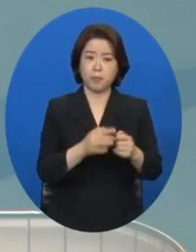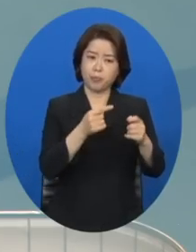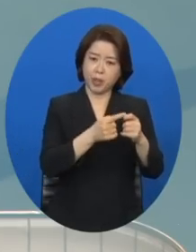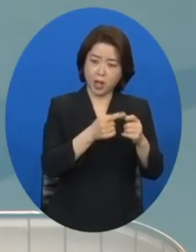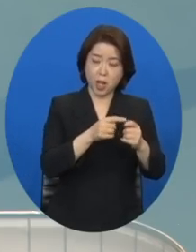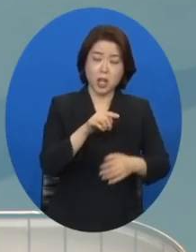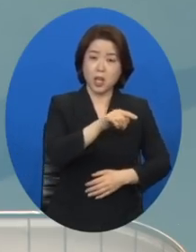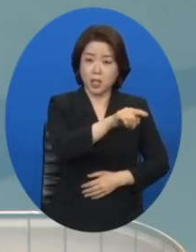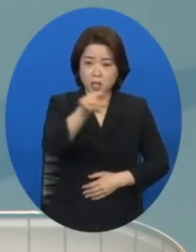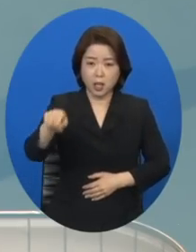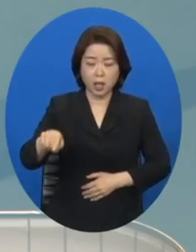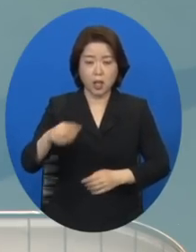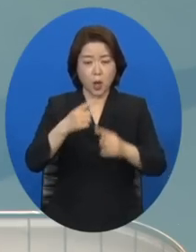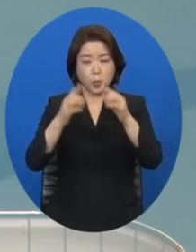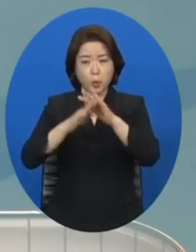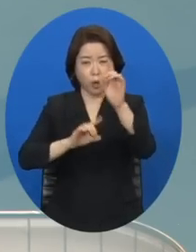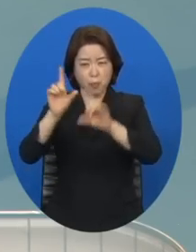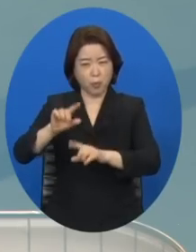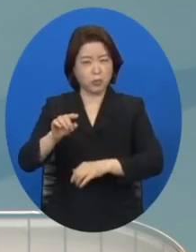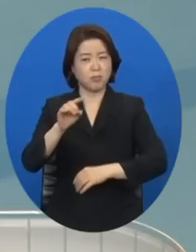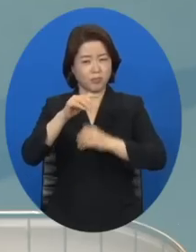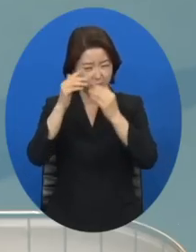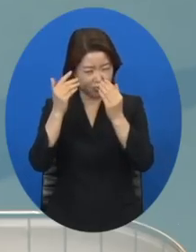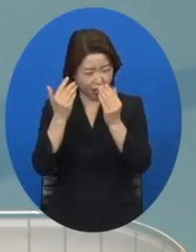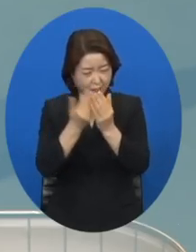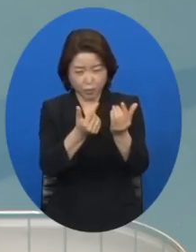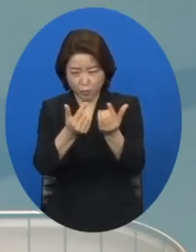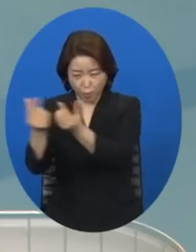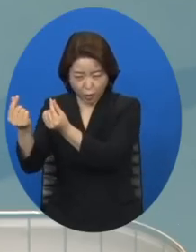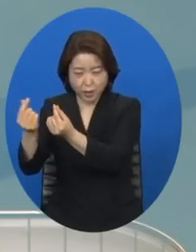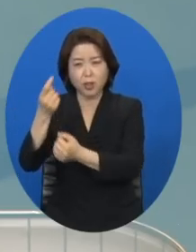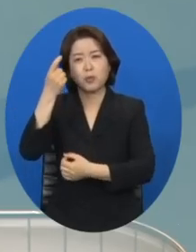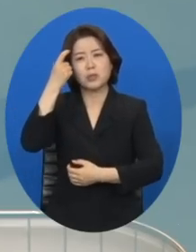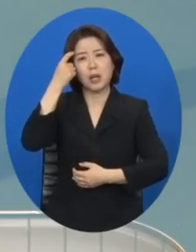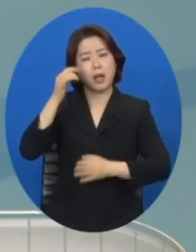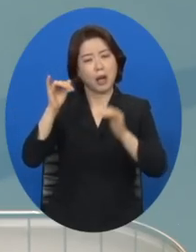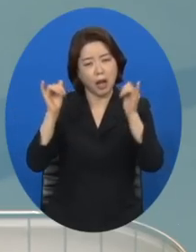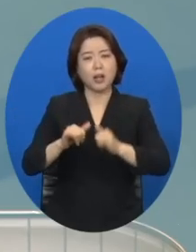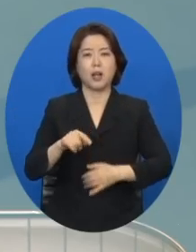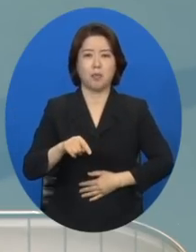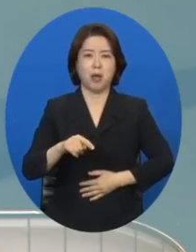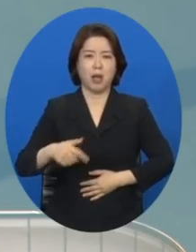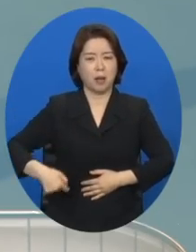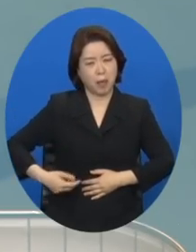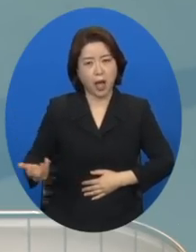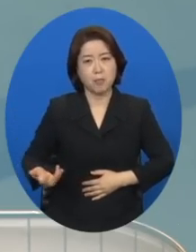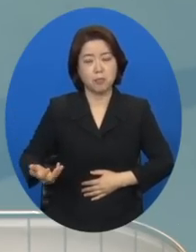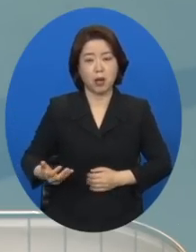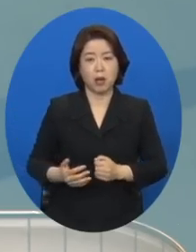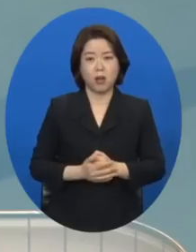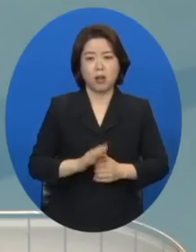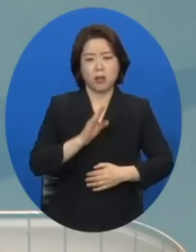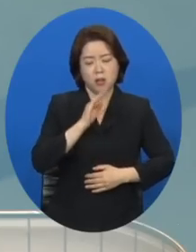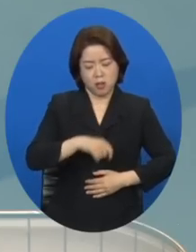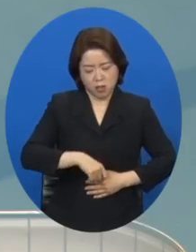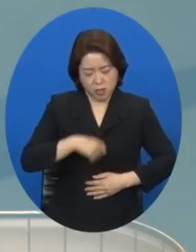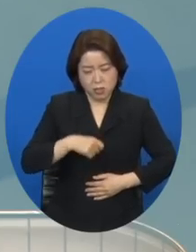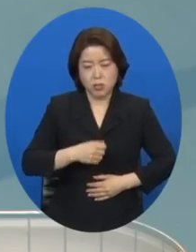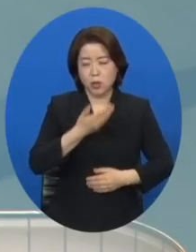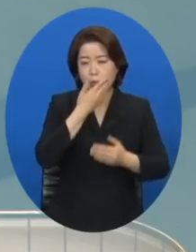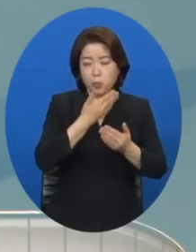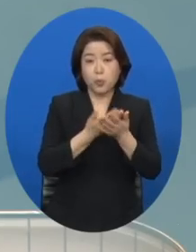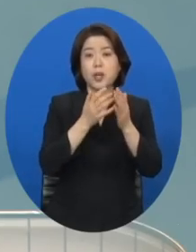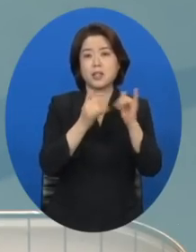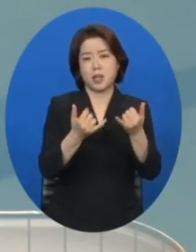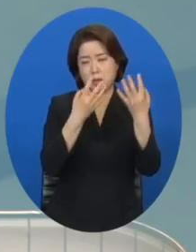전부인이랑 비춰질까 봐 그 마음이 좀 상했습니다 왜냐면요 정말 신실하고 너무나 귀한 분들이 많이 계시거든요 보이지